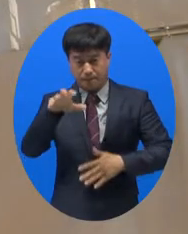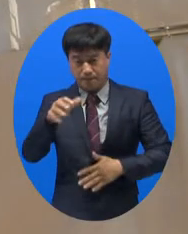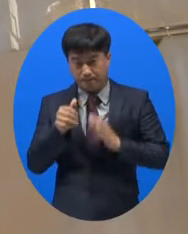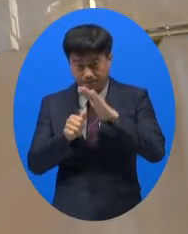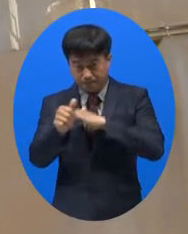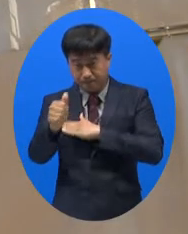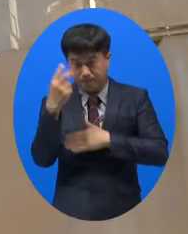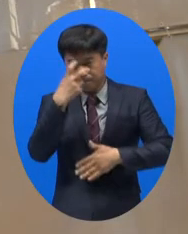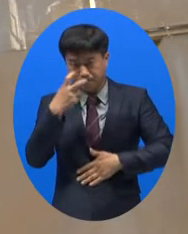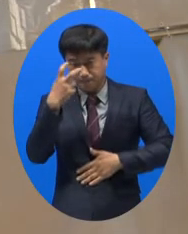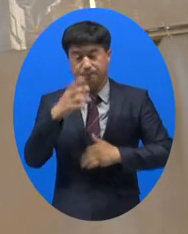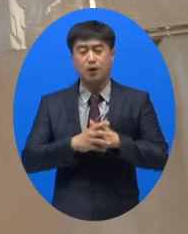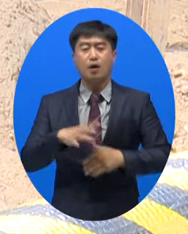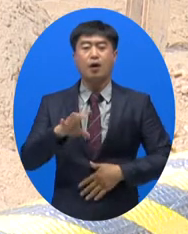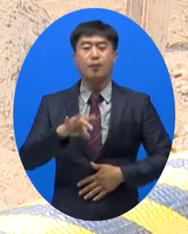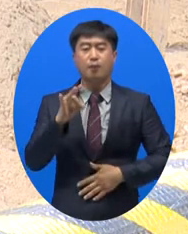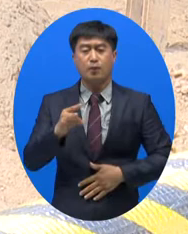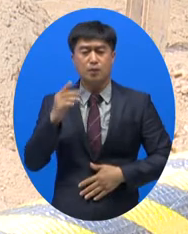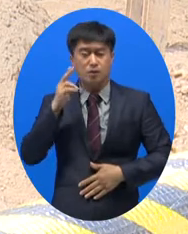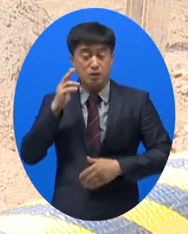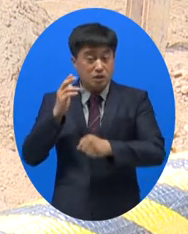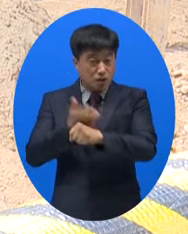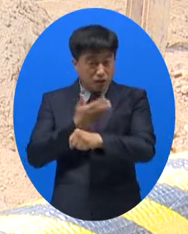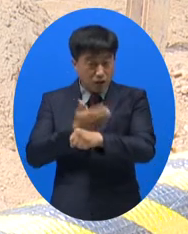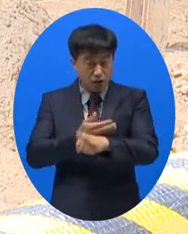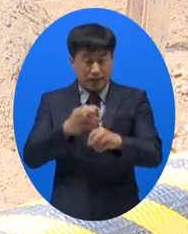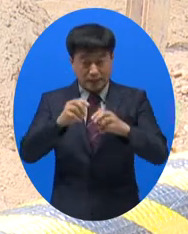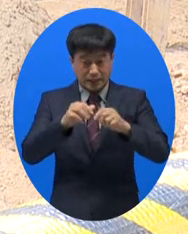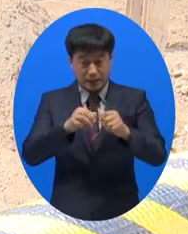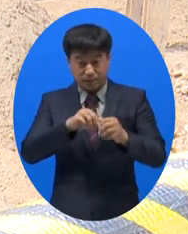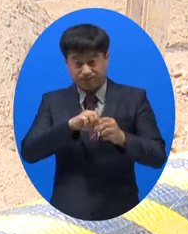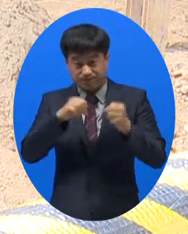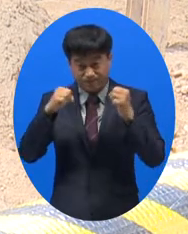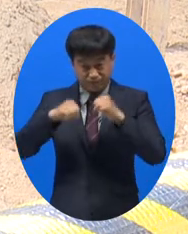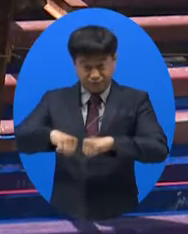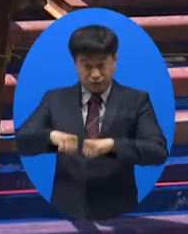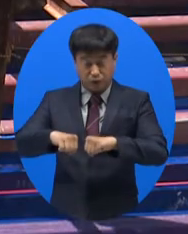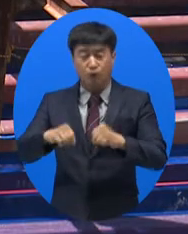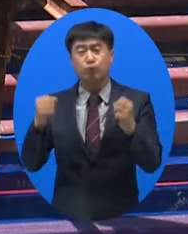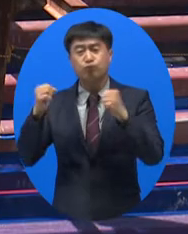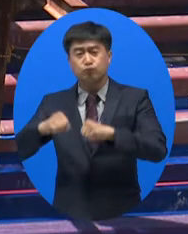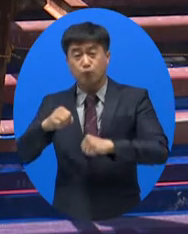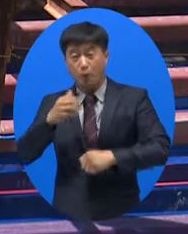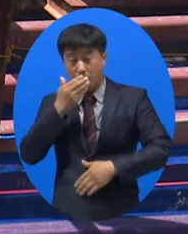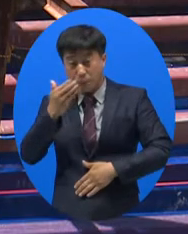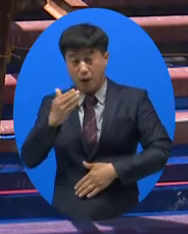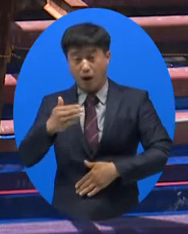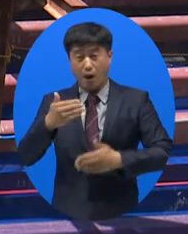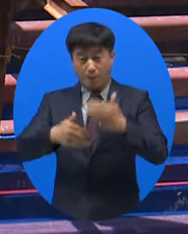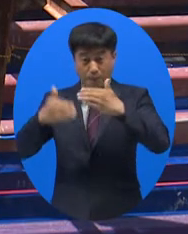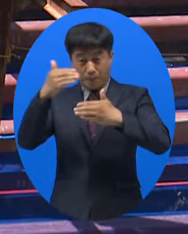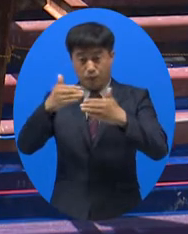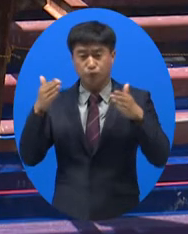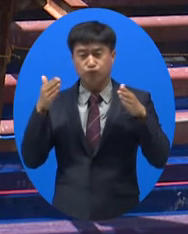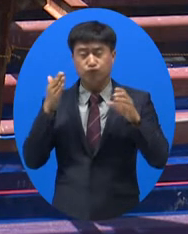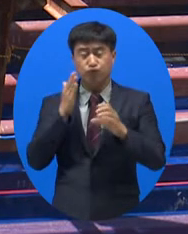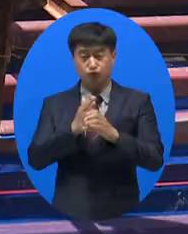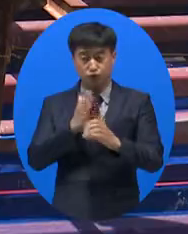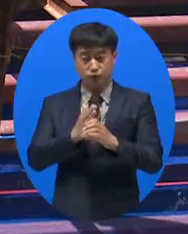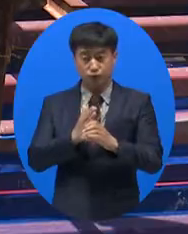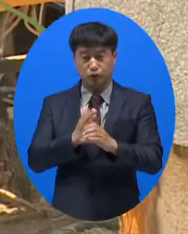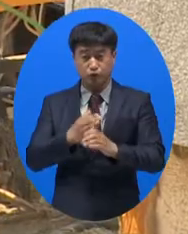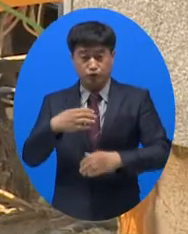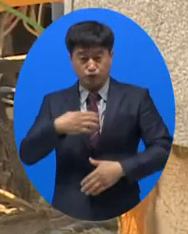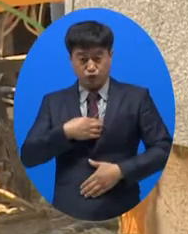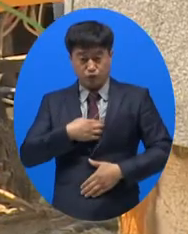실제 현장을 살피게 된 겁니다. 먼저 집중호우에 의한 토사 유실 상태, 무너질 가능성이 있는 옹벽 석축 등을